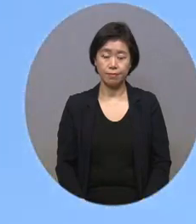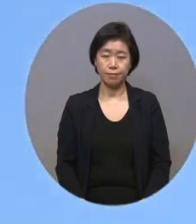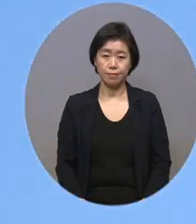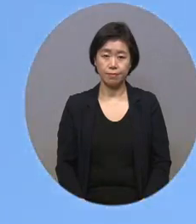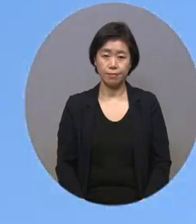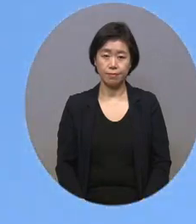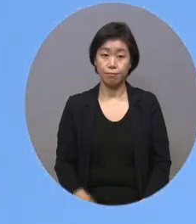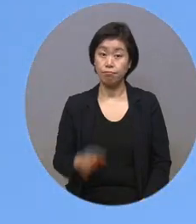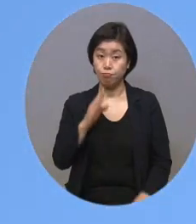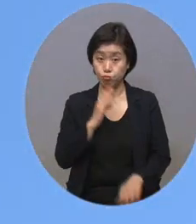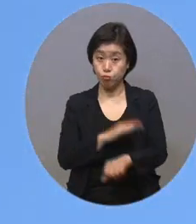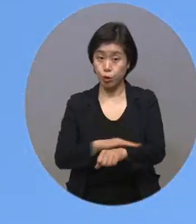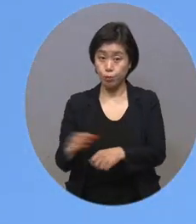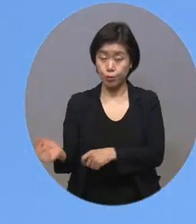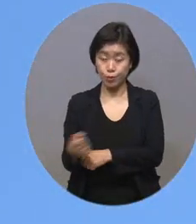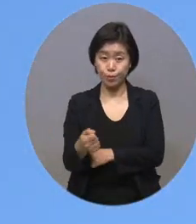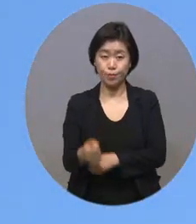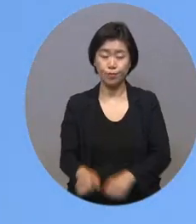아 잘 친다.